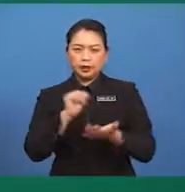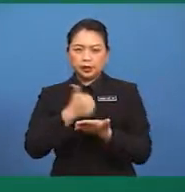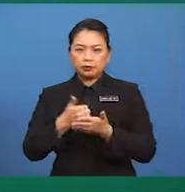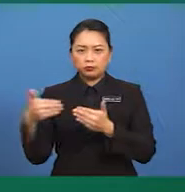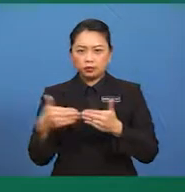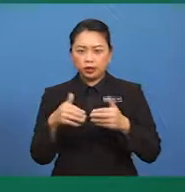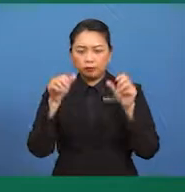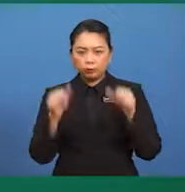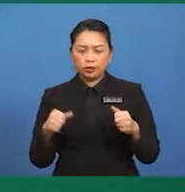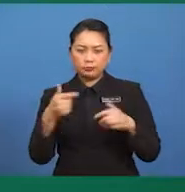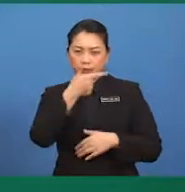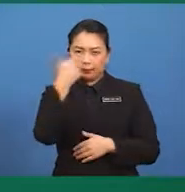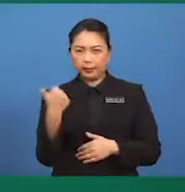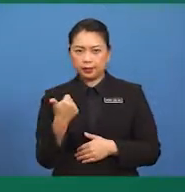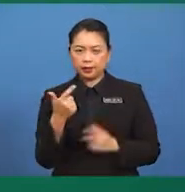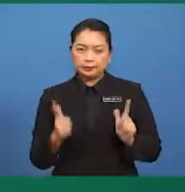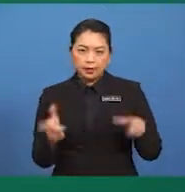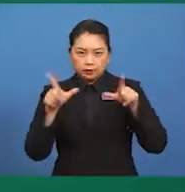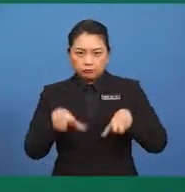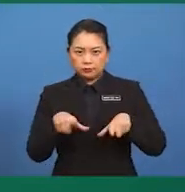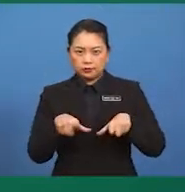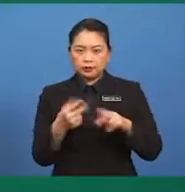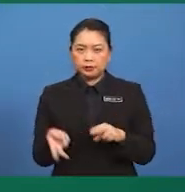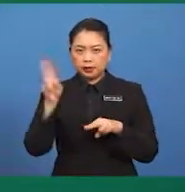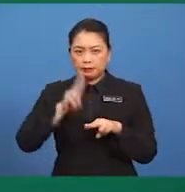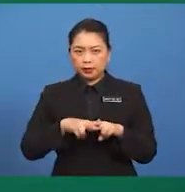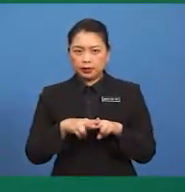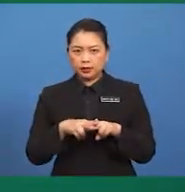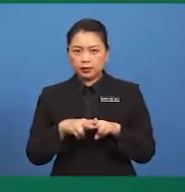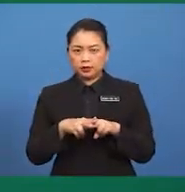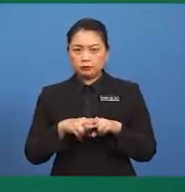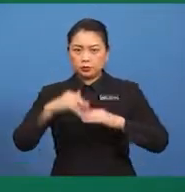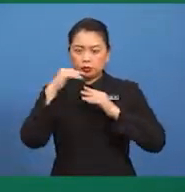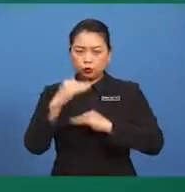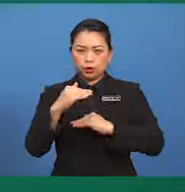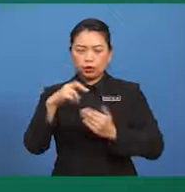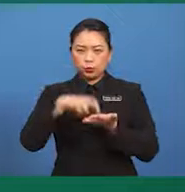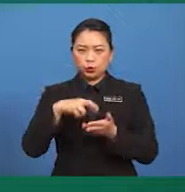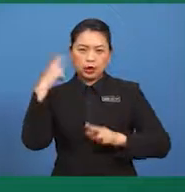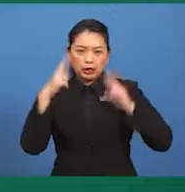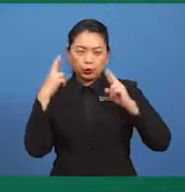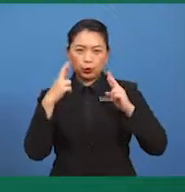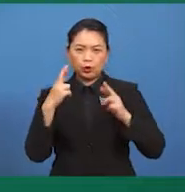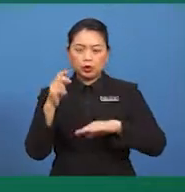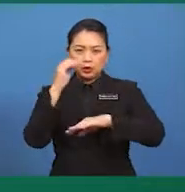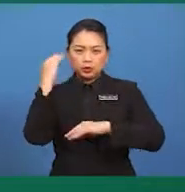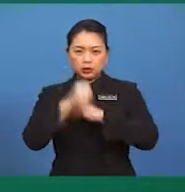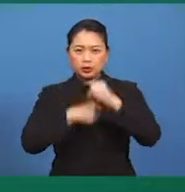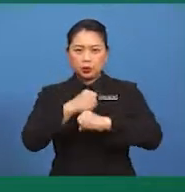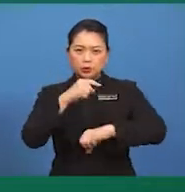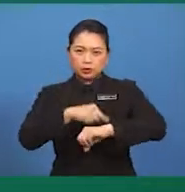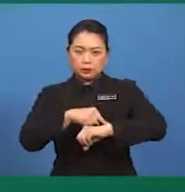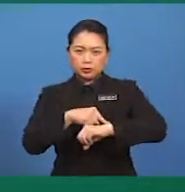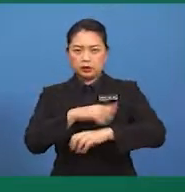yang boleh menyebabkan berlakunya pertambahan peruntukan hutang ragu antara tahun semasa dengan